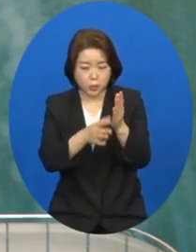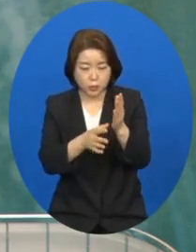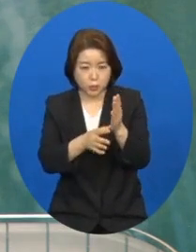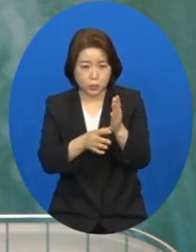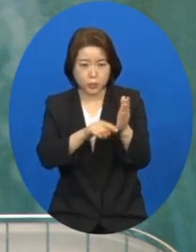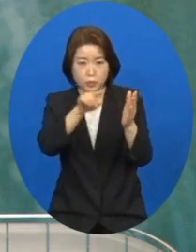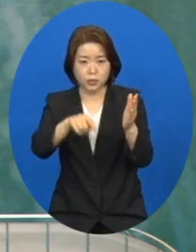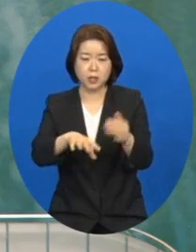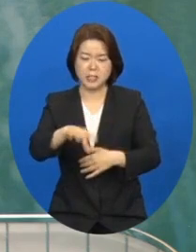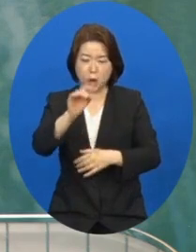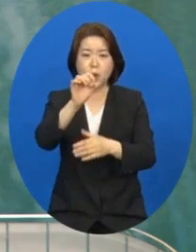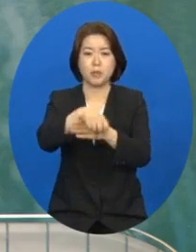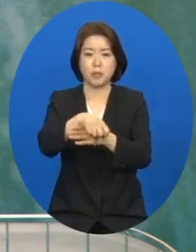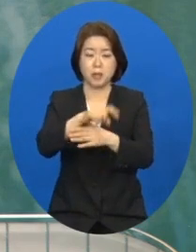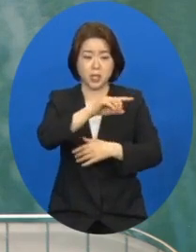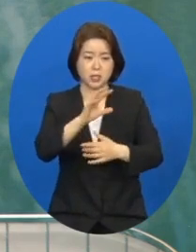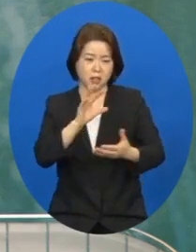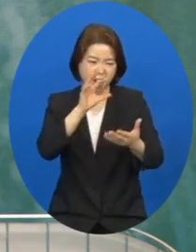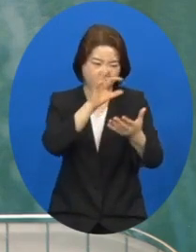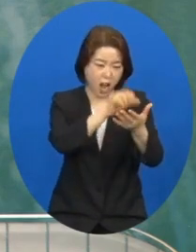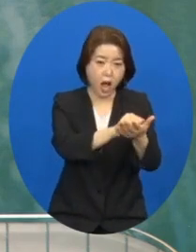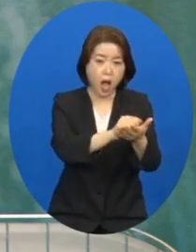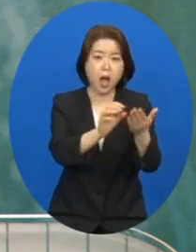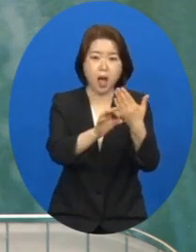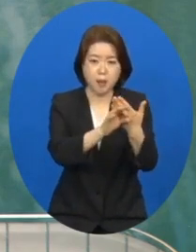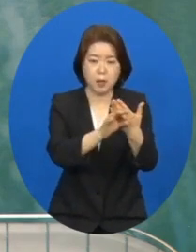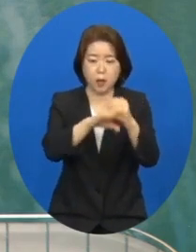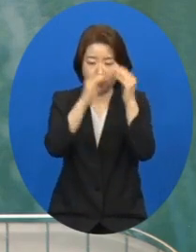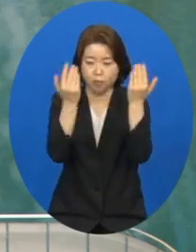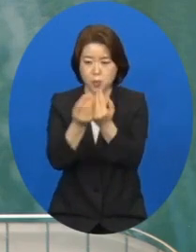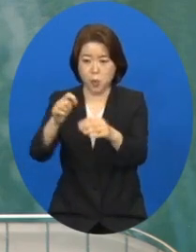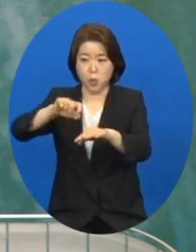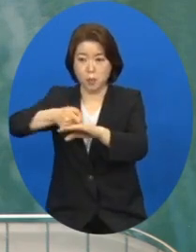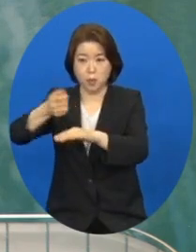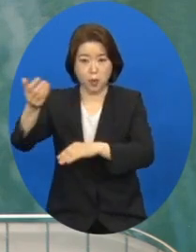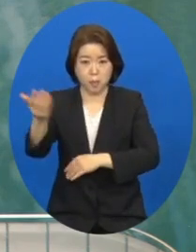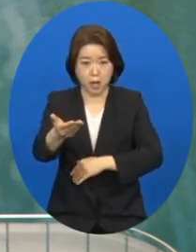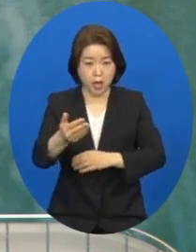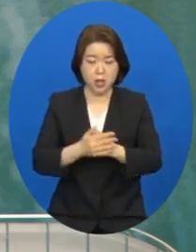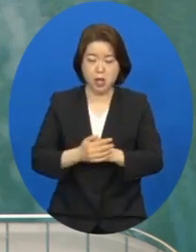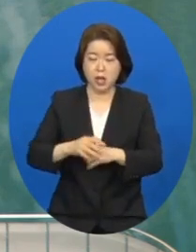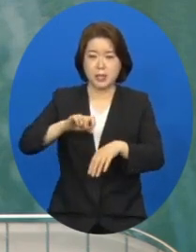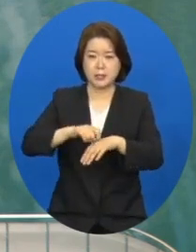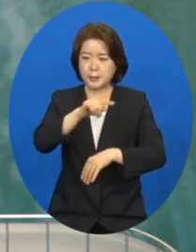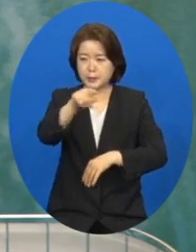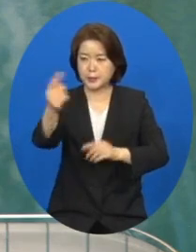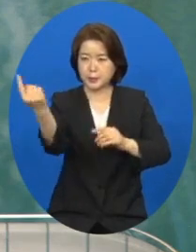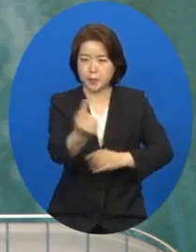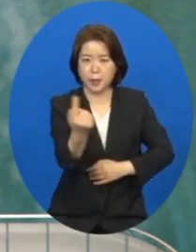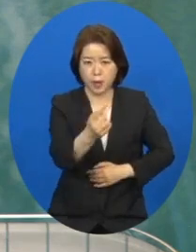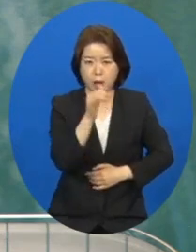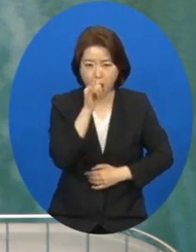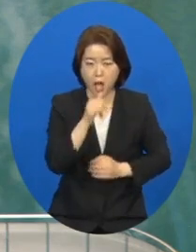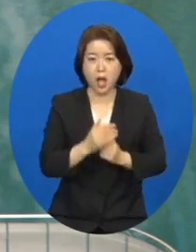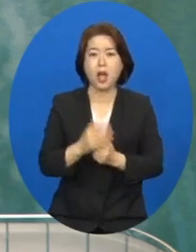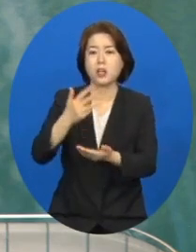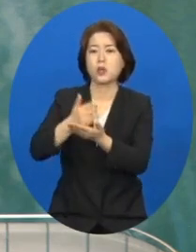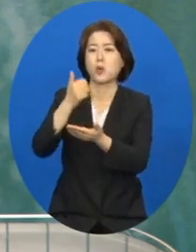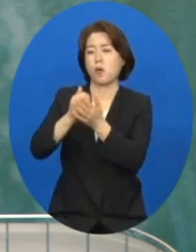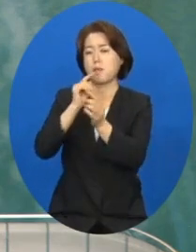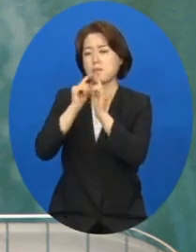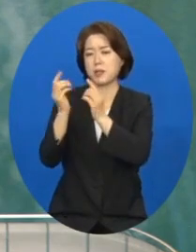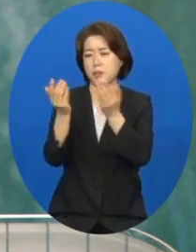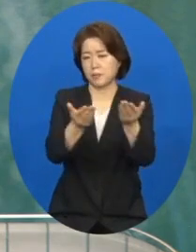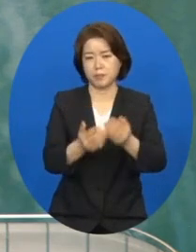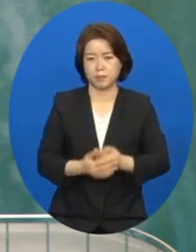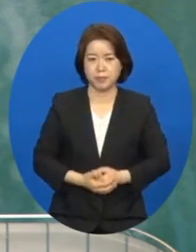그를 삼키는 자면 모두 벌을 받아 재앙이 그들에게 닥치리라. 여호와의 말씀이니라.